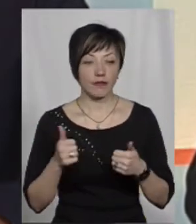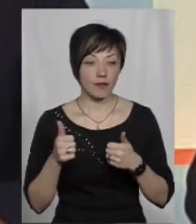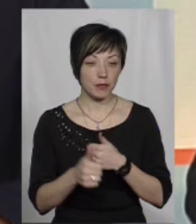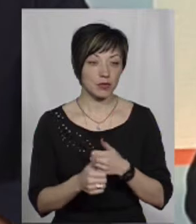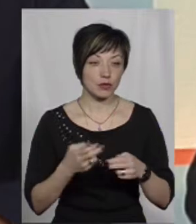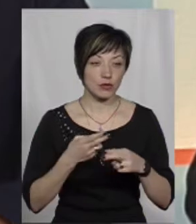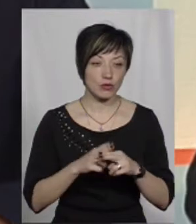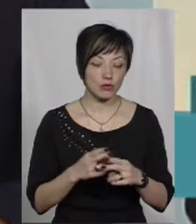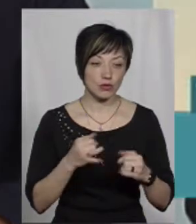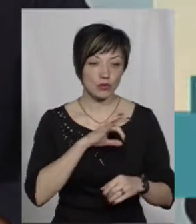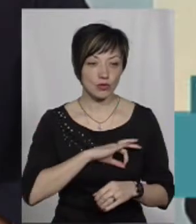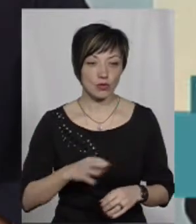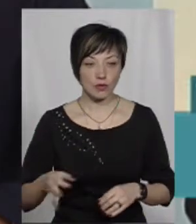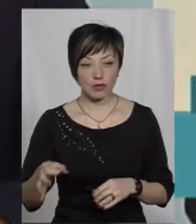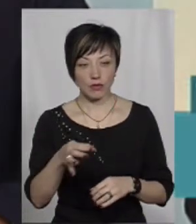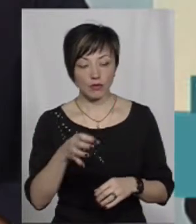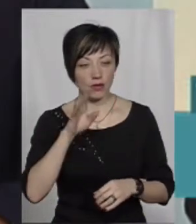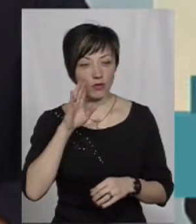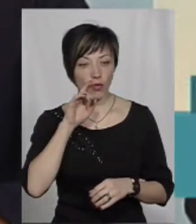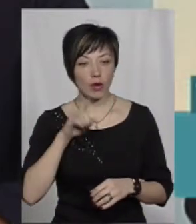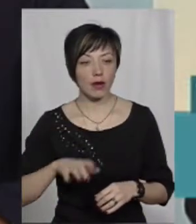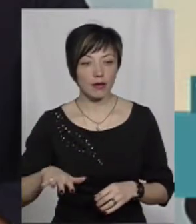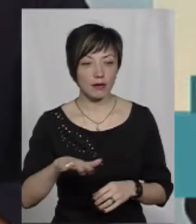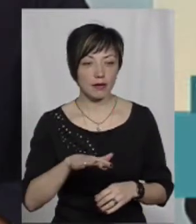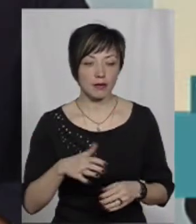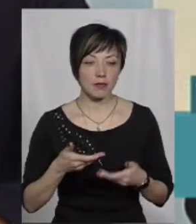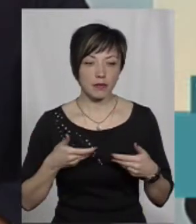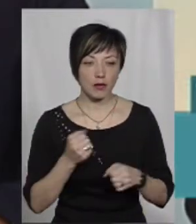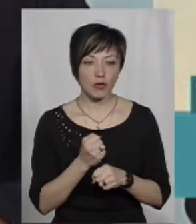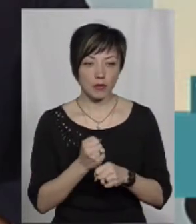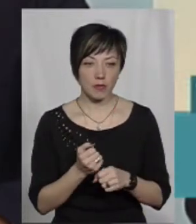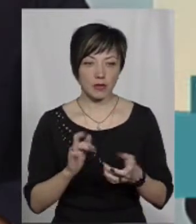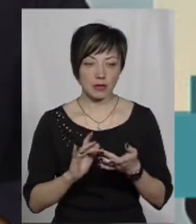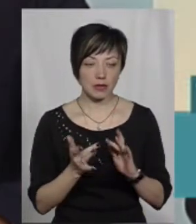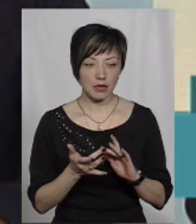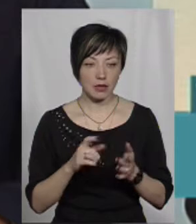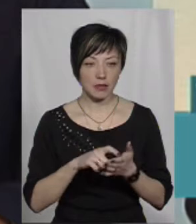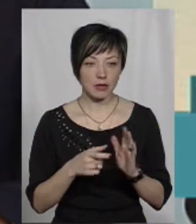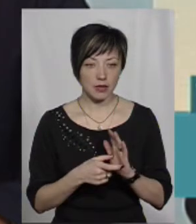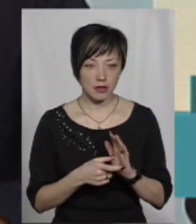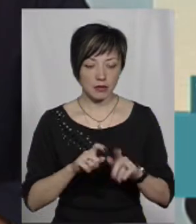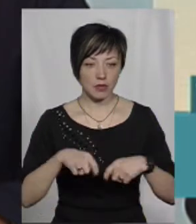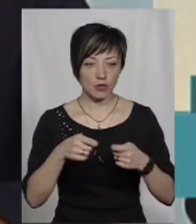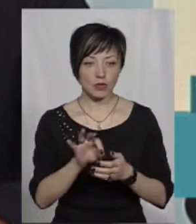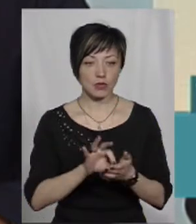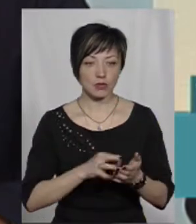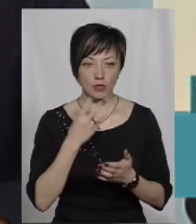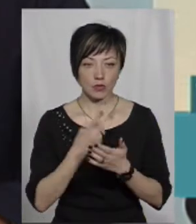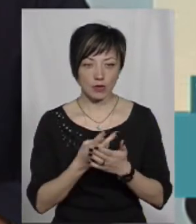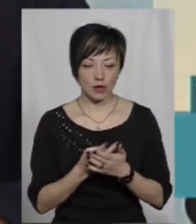сьогодні застосовуються на території України. Ми робимо онлайн-кабінет з онлайн-передачею